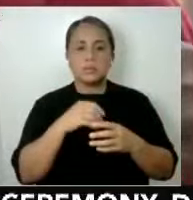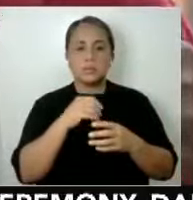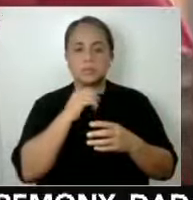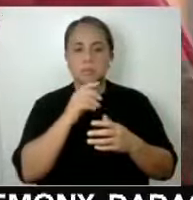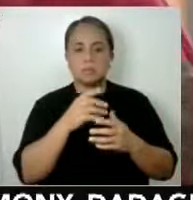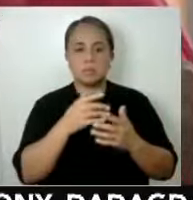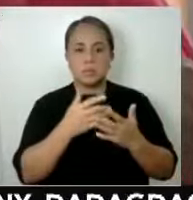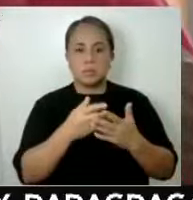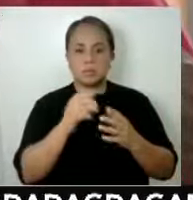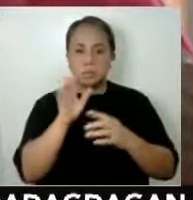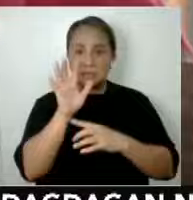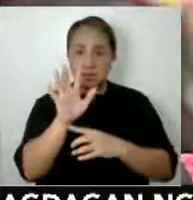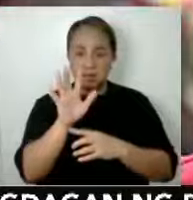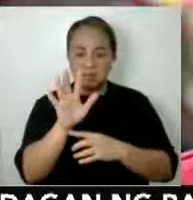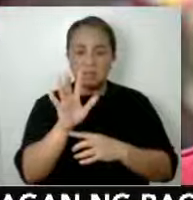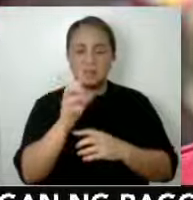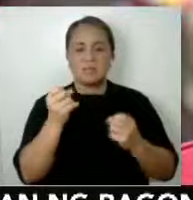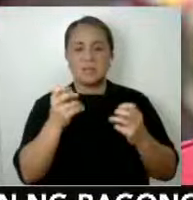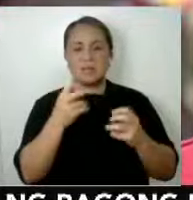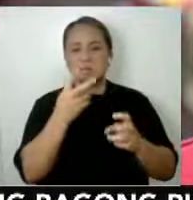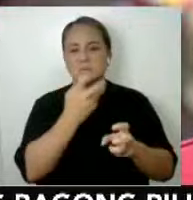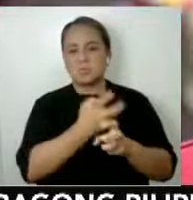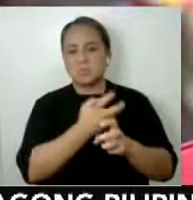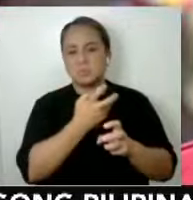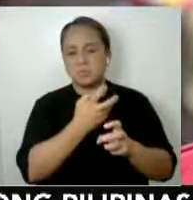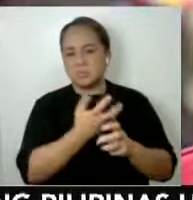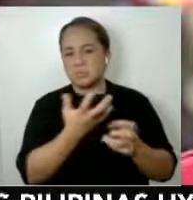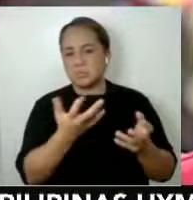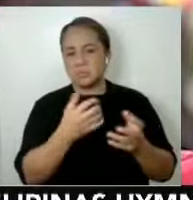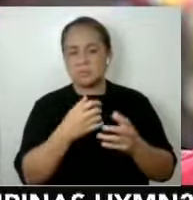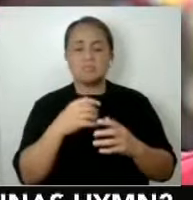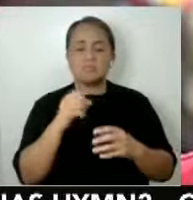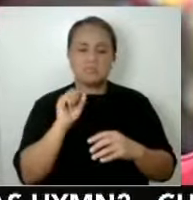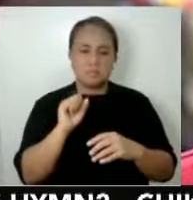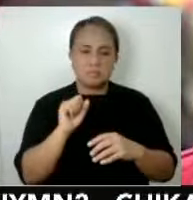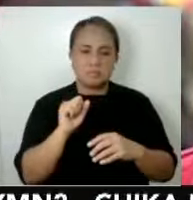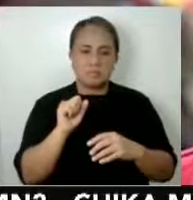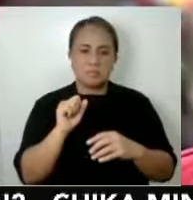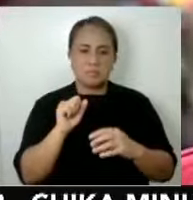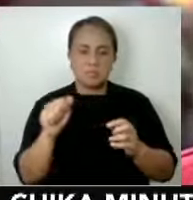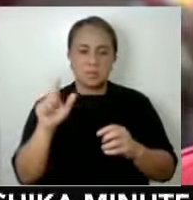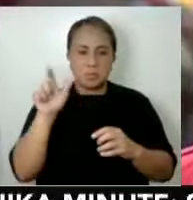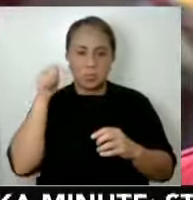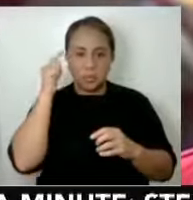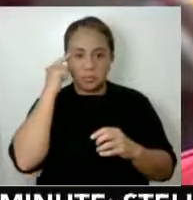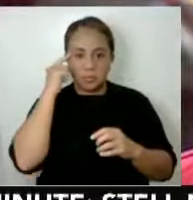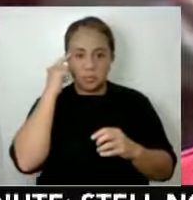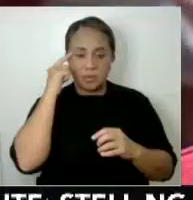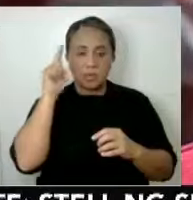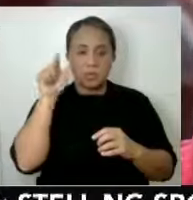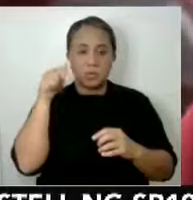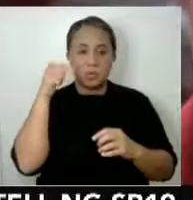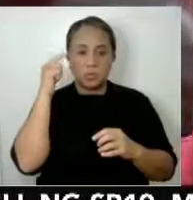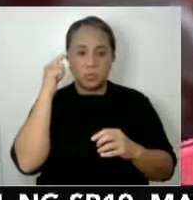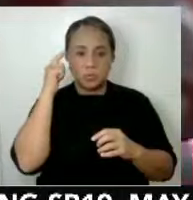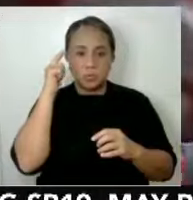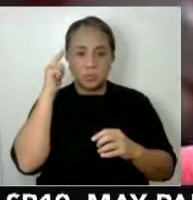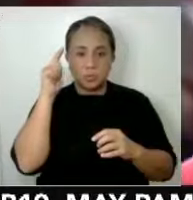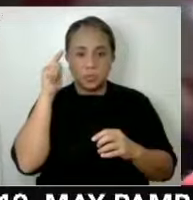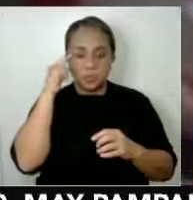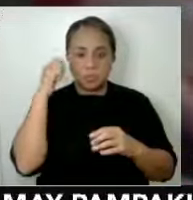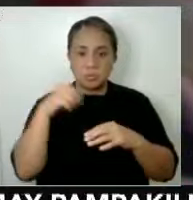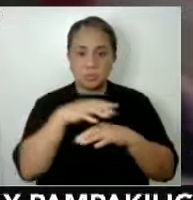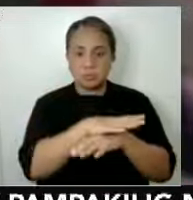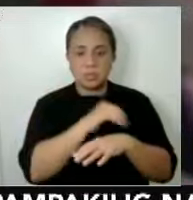mag-i-strike dahil maraming mahihirap. Di bali po sana kung mga government ang ano ang naapektuhan, pero kami